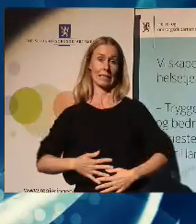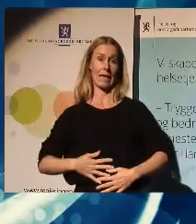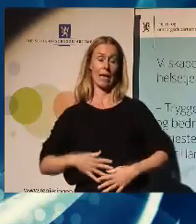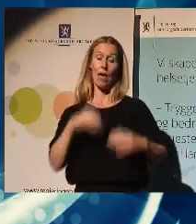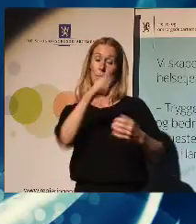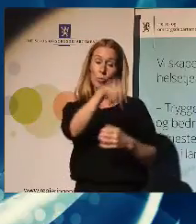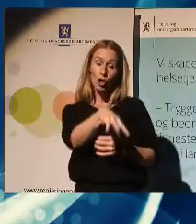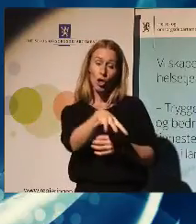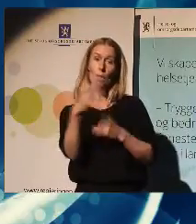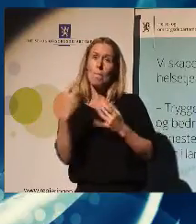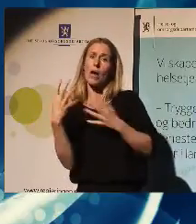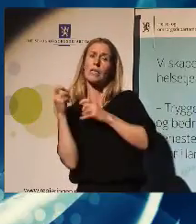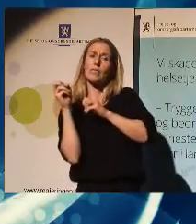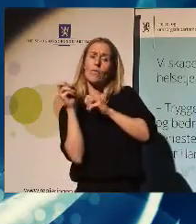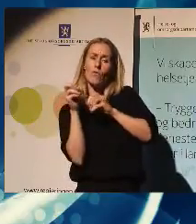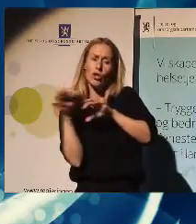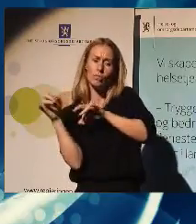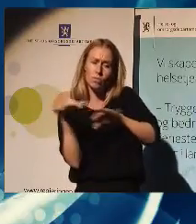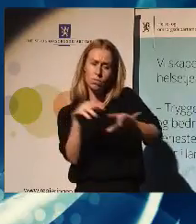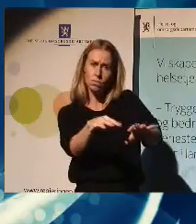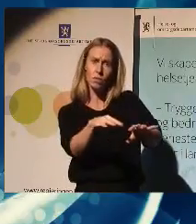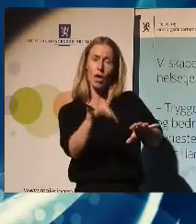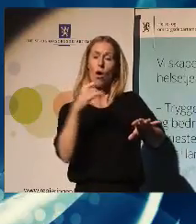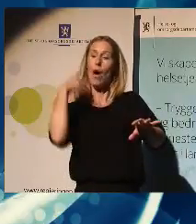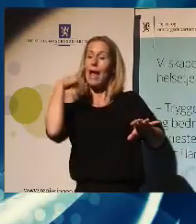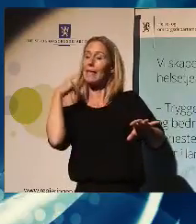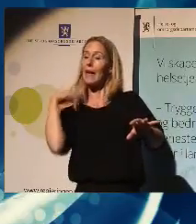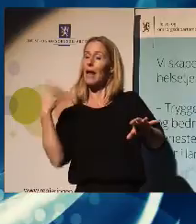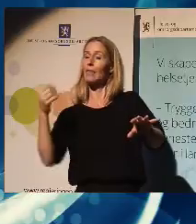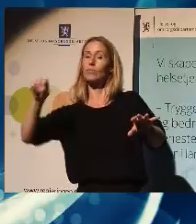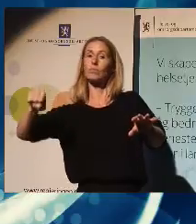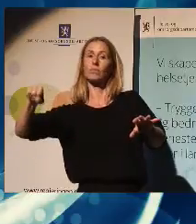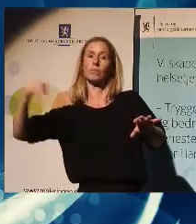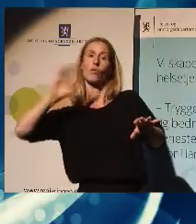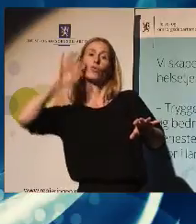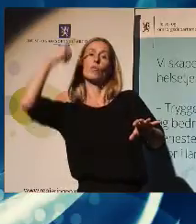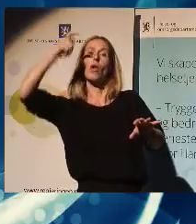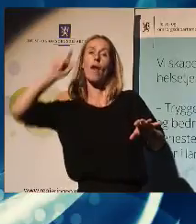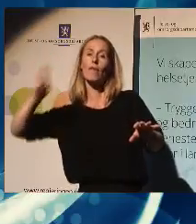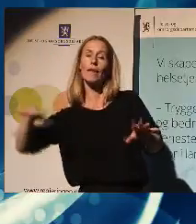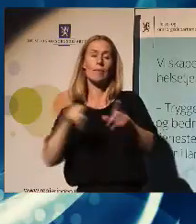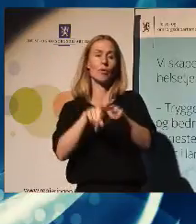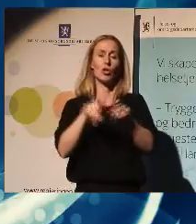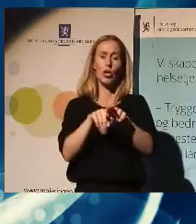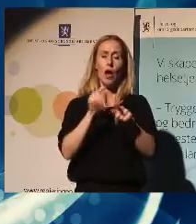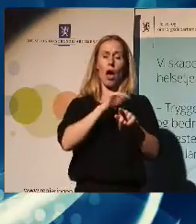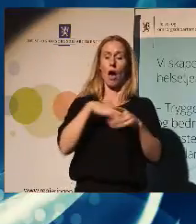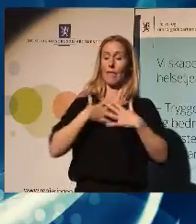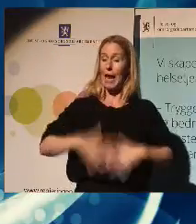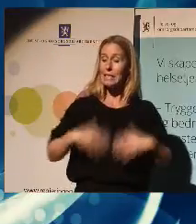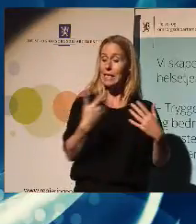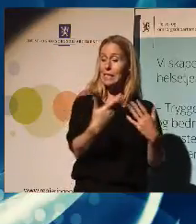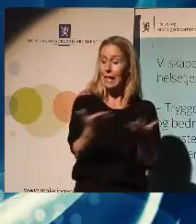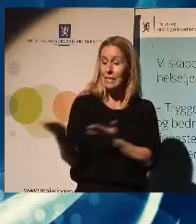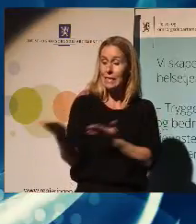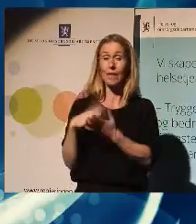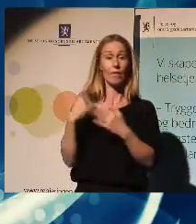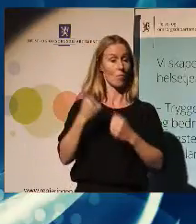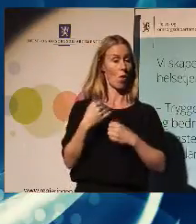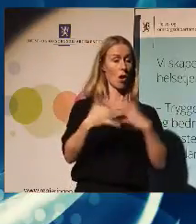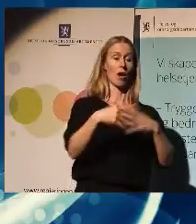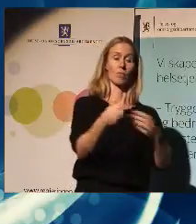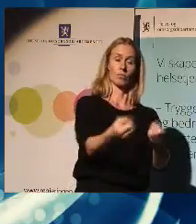byene, mange eldre blir igjen ute på landet. Det betyr at vi må klare å lage helsetjenester til folk som lever lenge,